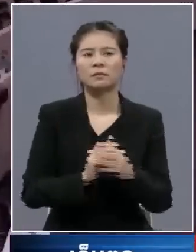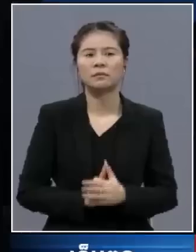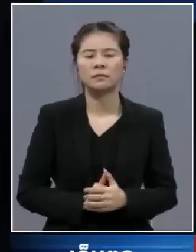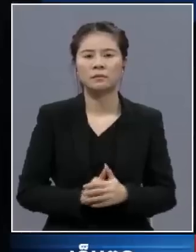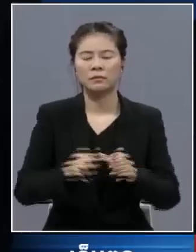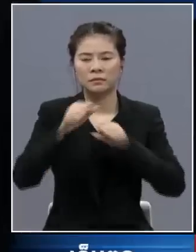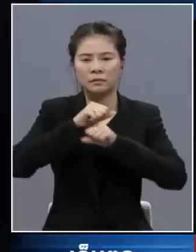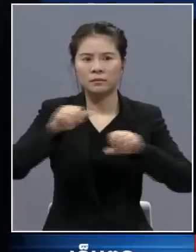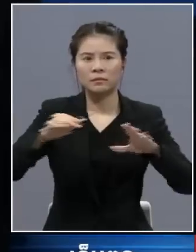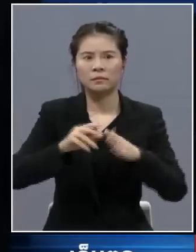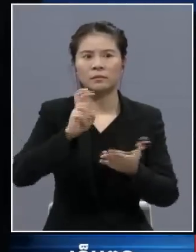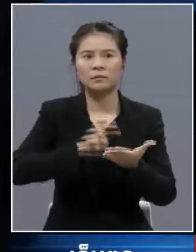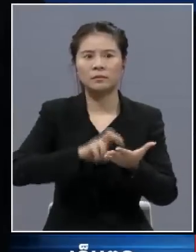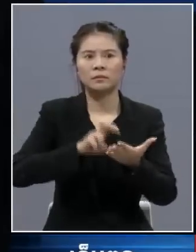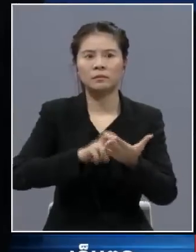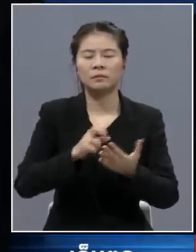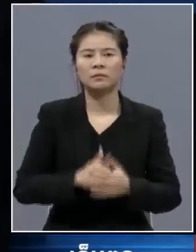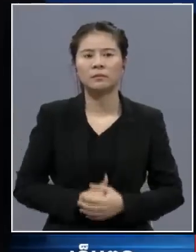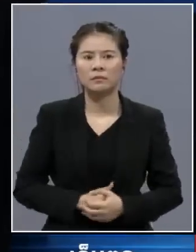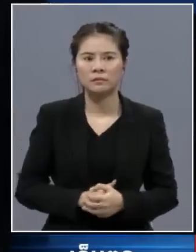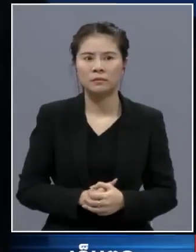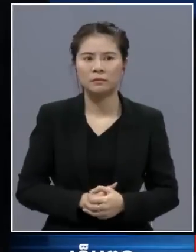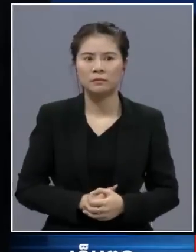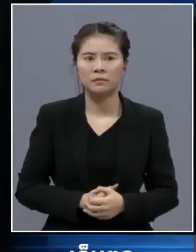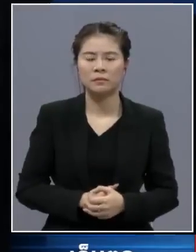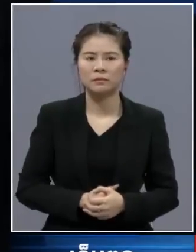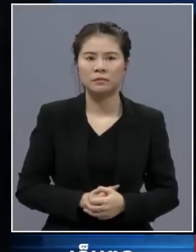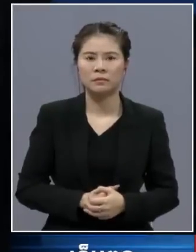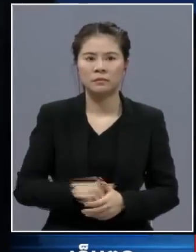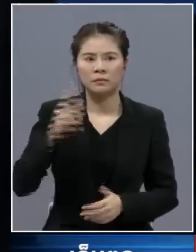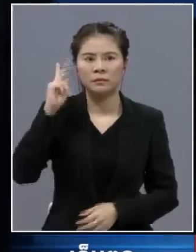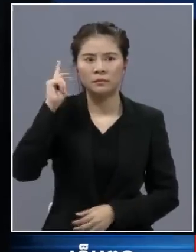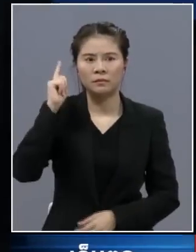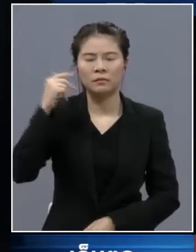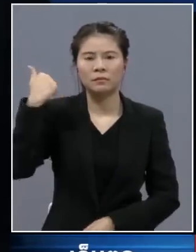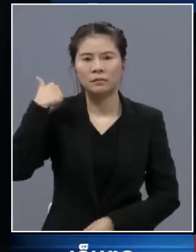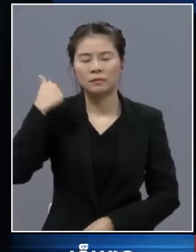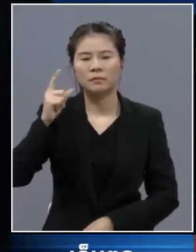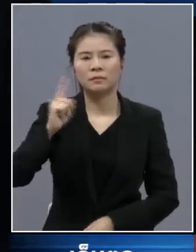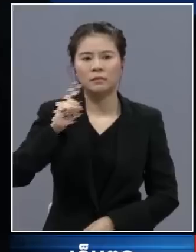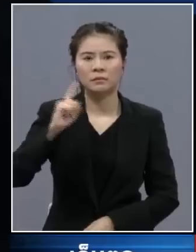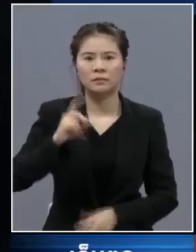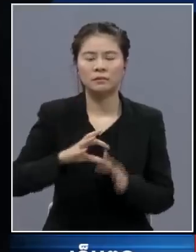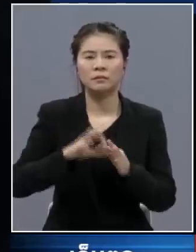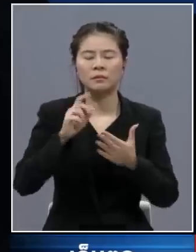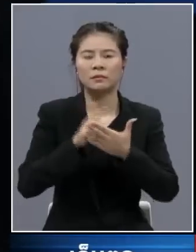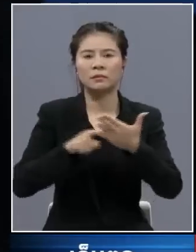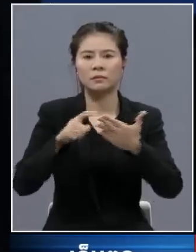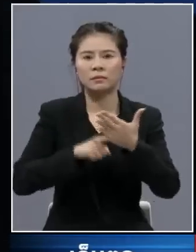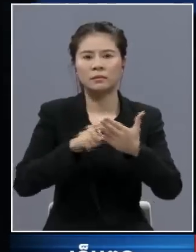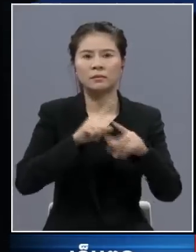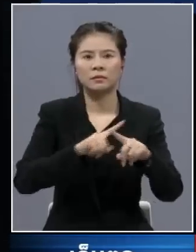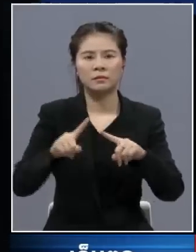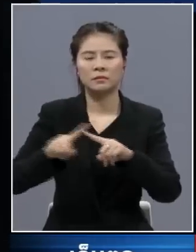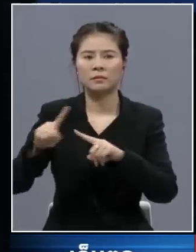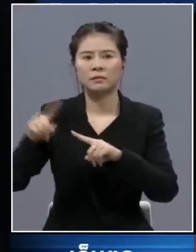การประกาศรับรองผลคือถึงขั้นที่ว่ามีข่าวแว่วมานะว่าช่วงประกาศรับรองผลการเลือกตั้งว่าที่ส.ส.ก้าวไกลเนี่ยอาจจะหาย